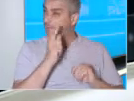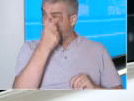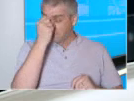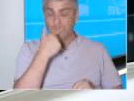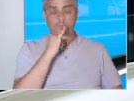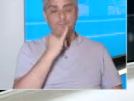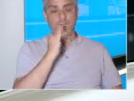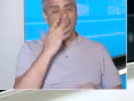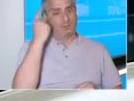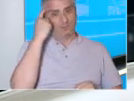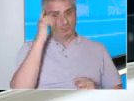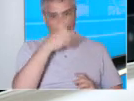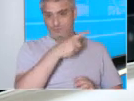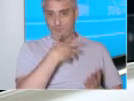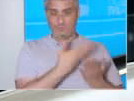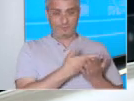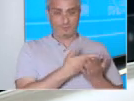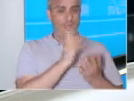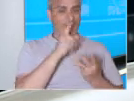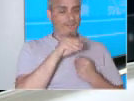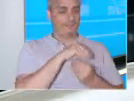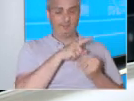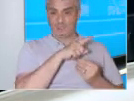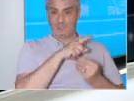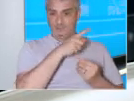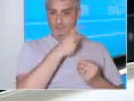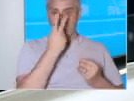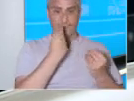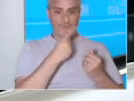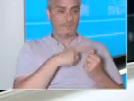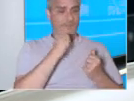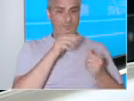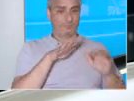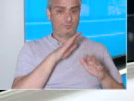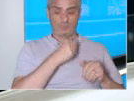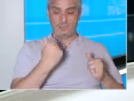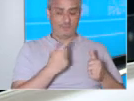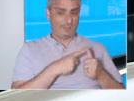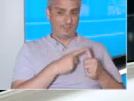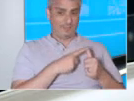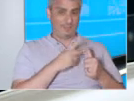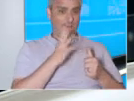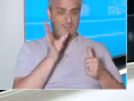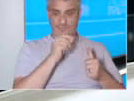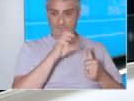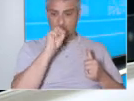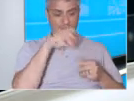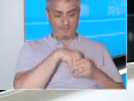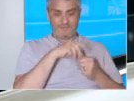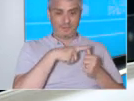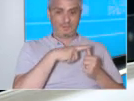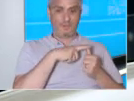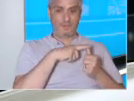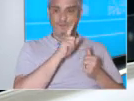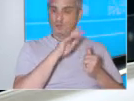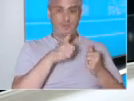ביבי לסער, כך אני חושד שסמוטריץ' מציע. זה יסדר לסמוטריץ' שני דברים. א', ממשלה ימנית, עם שר בפנים, וב',